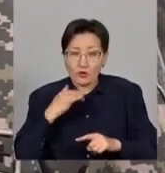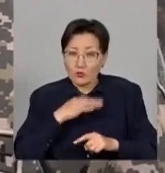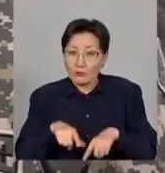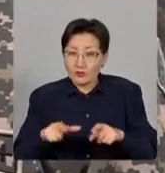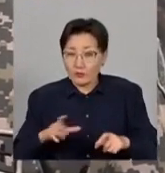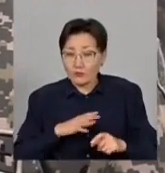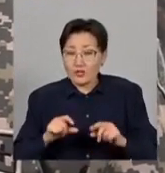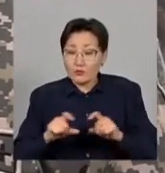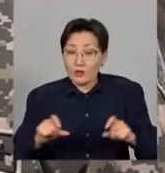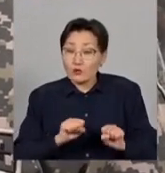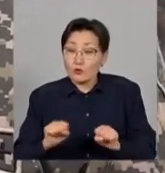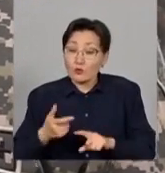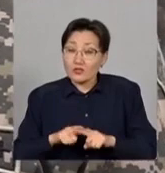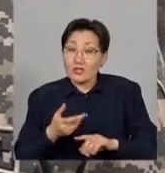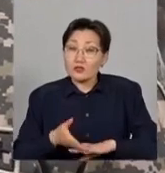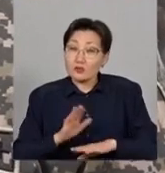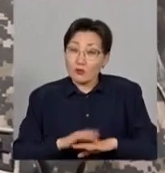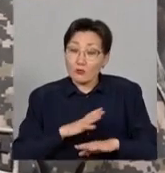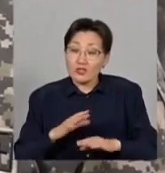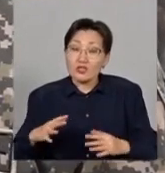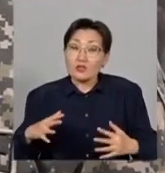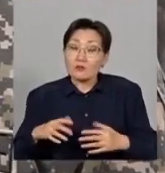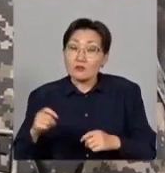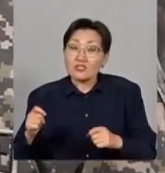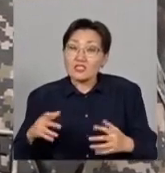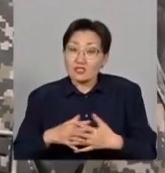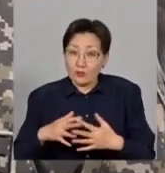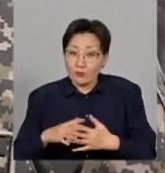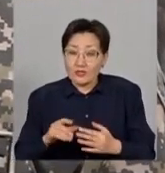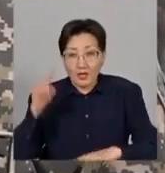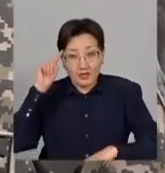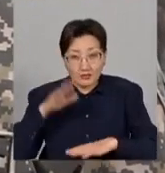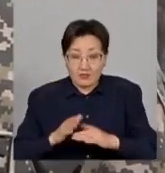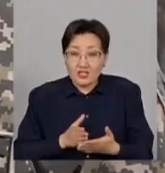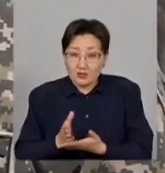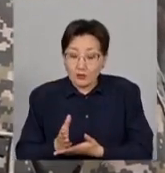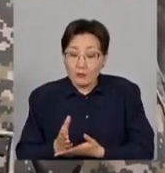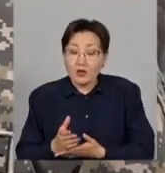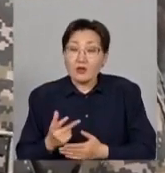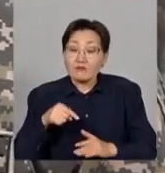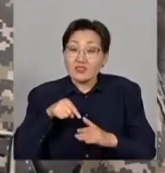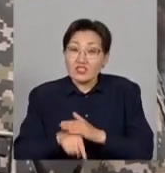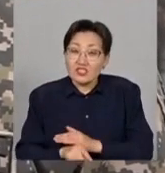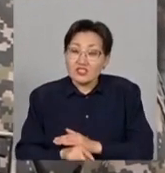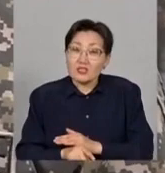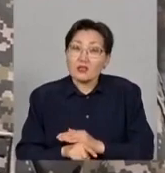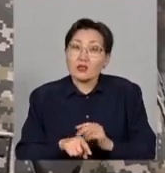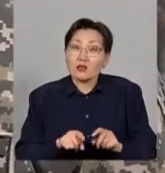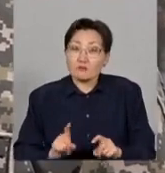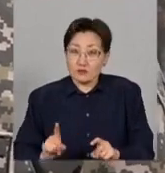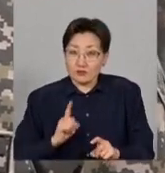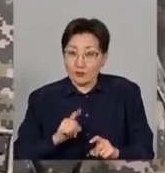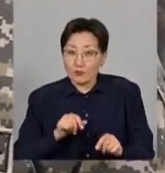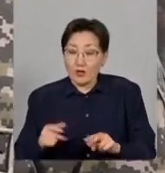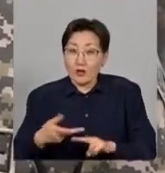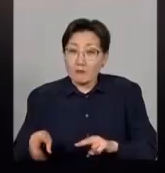Сондықтан нысанды қорғау өте қиынға түсті. Арада төбелес болып, олар ақыры әкімдікке басып кірді. Бізді үште ұстауға тырысты, бірақ әркім шамасы келгенше